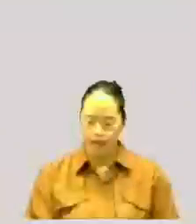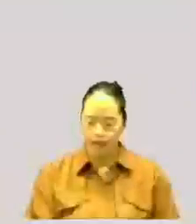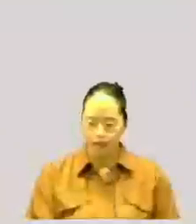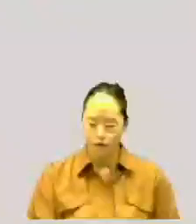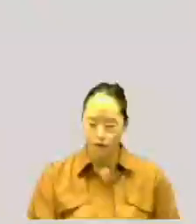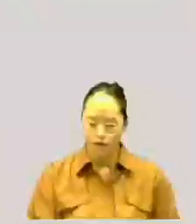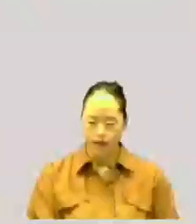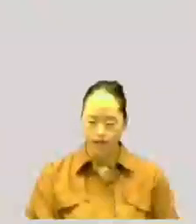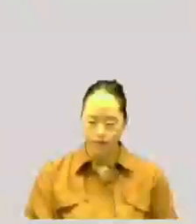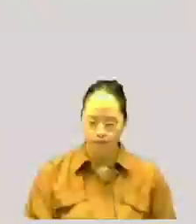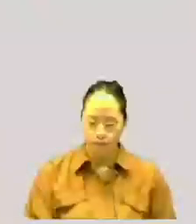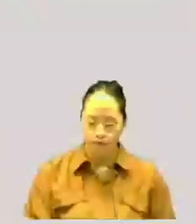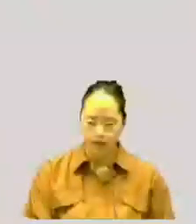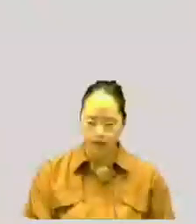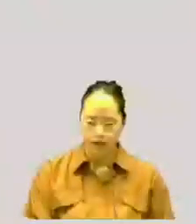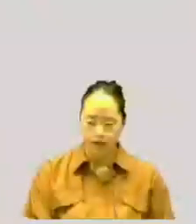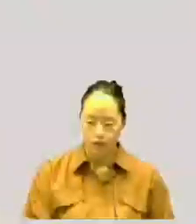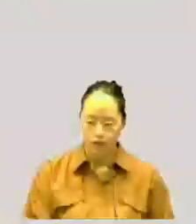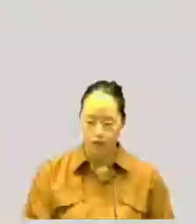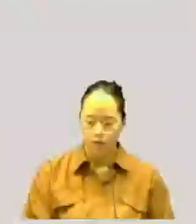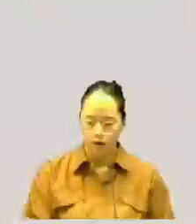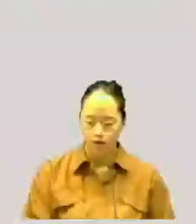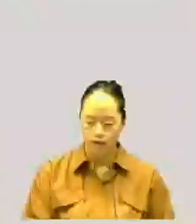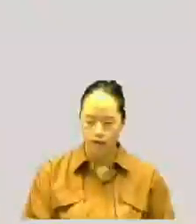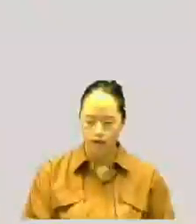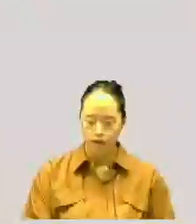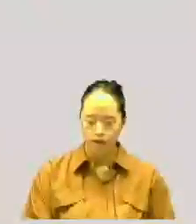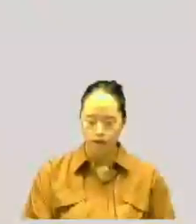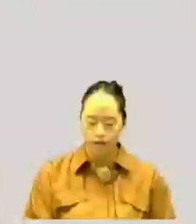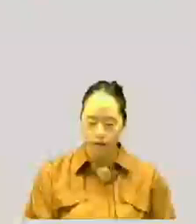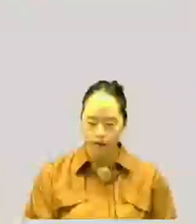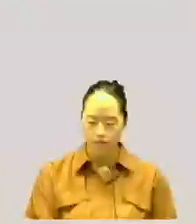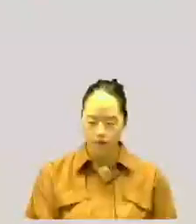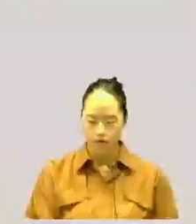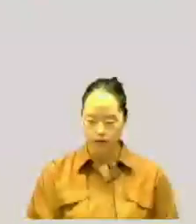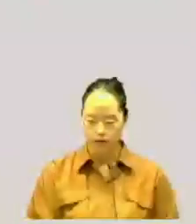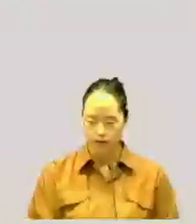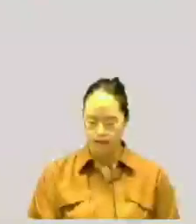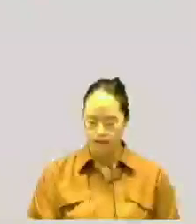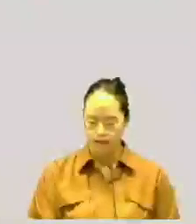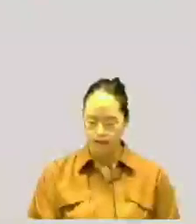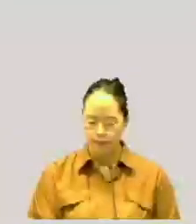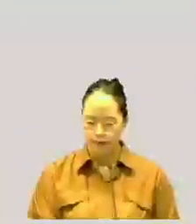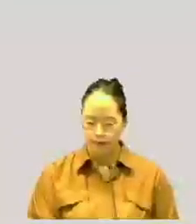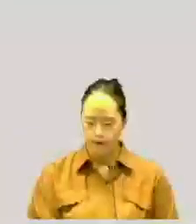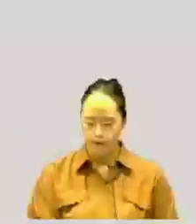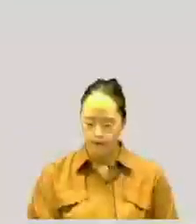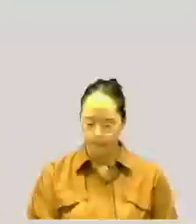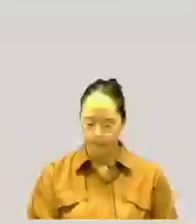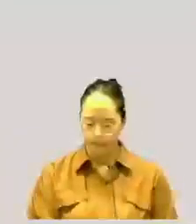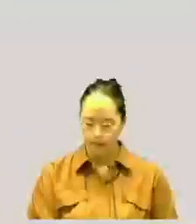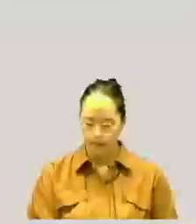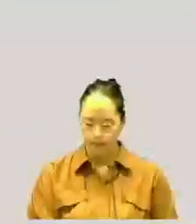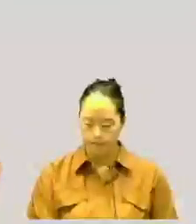他们离弃耶和华，藐视以色列的圣者，与他生疏，往后退步。